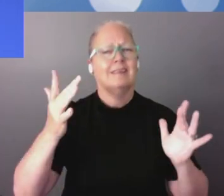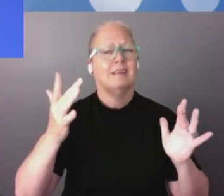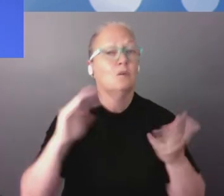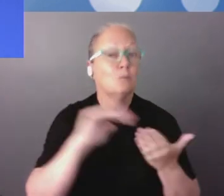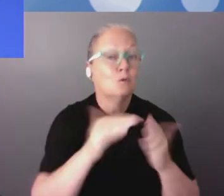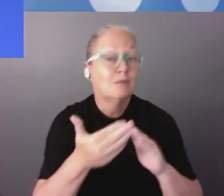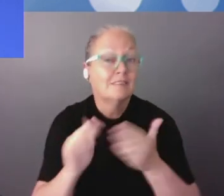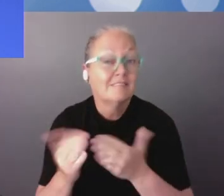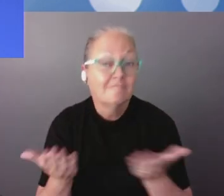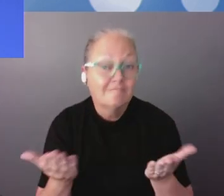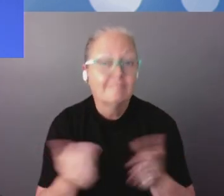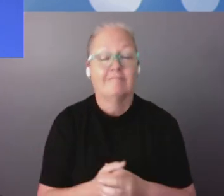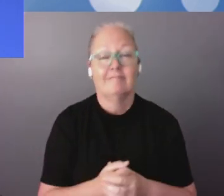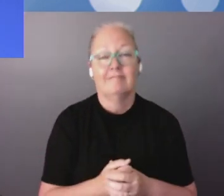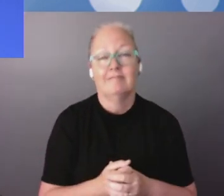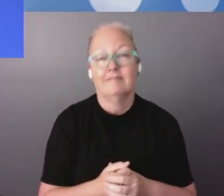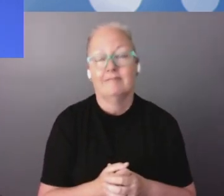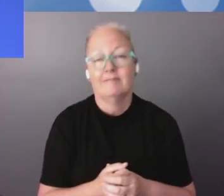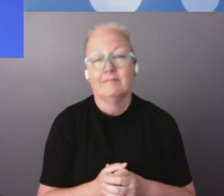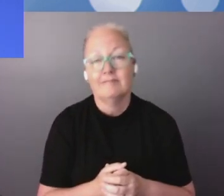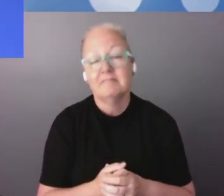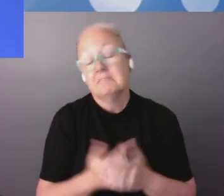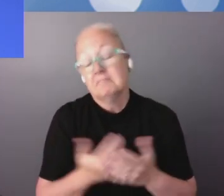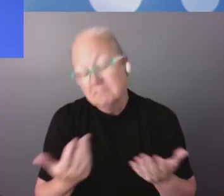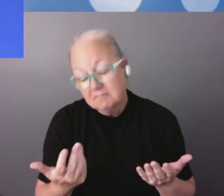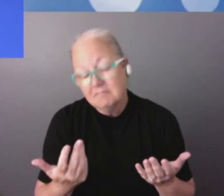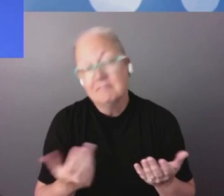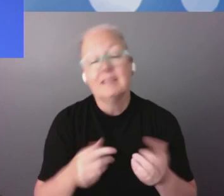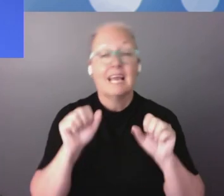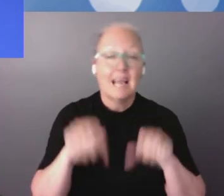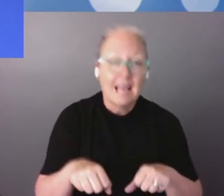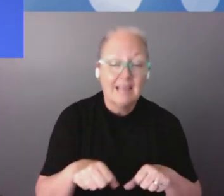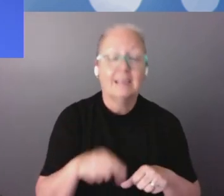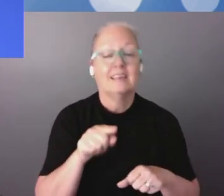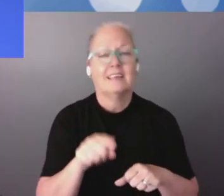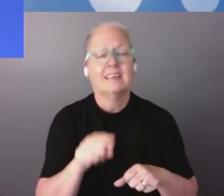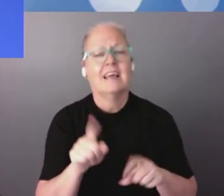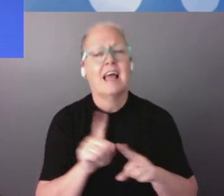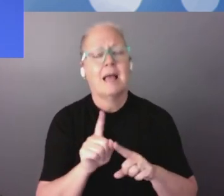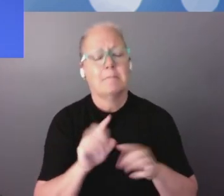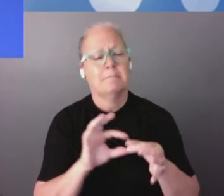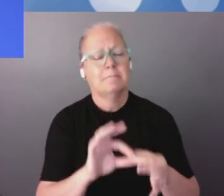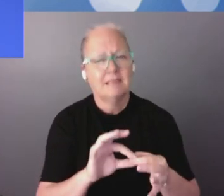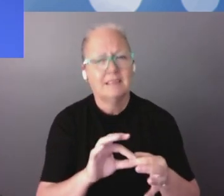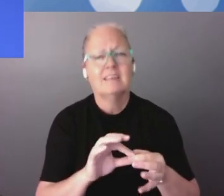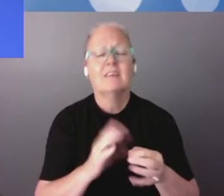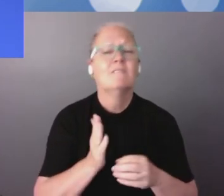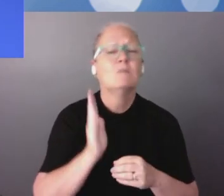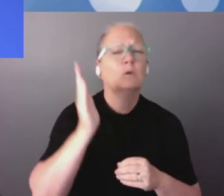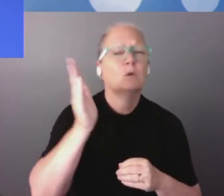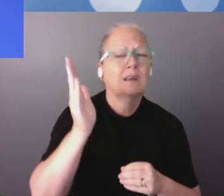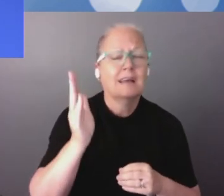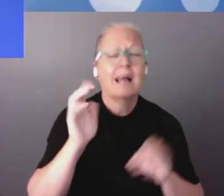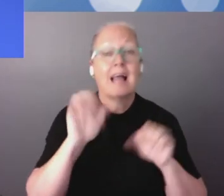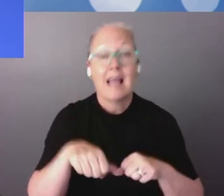完美发展的一个将来的未来发展，同时我们也可能会受到一些陷阱的